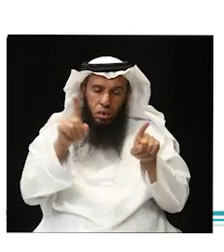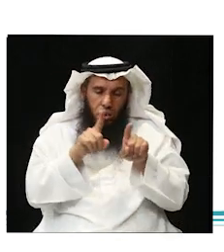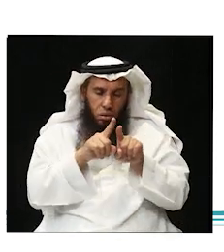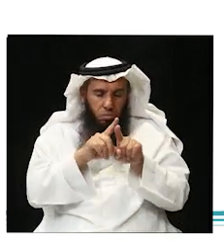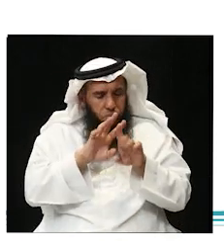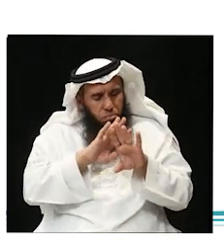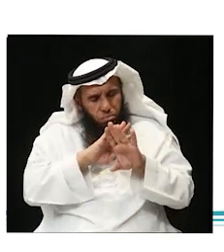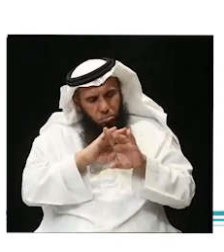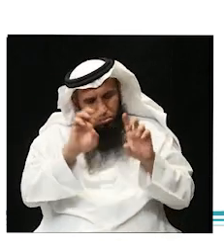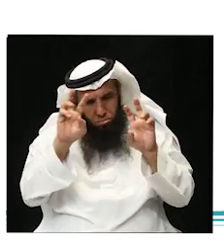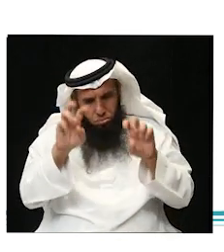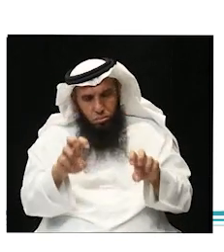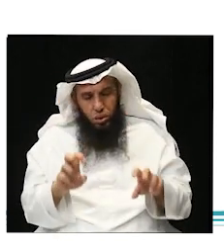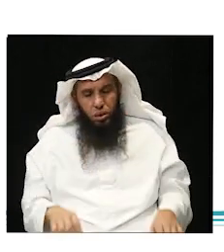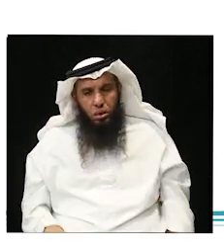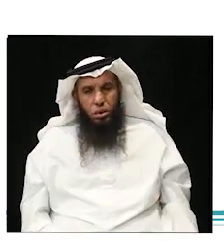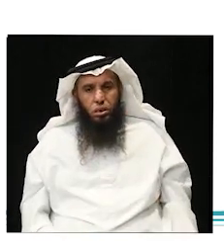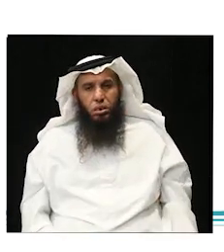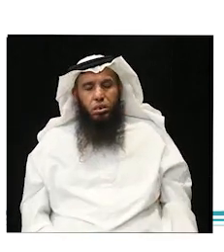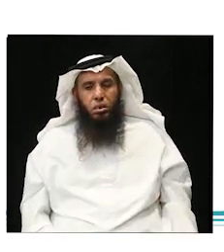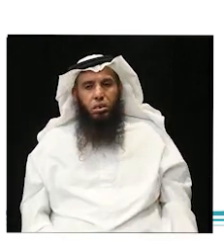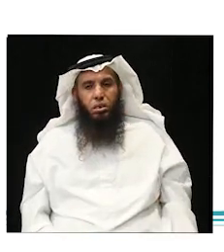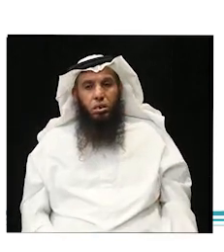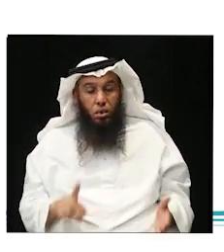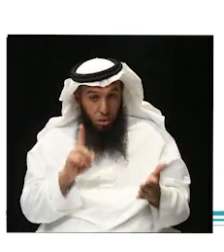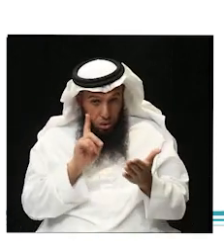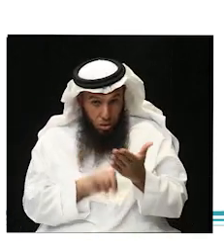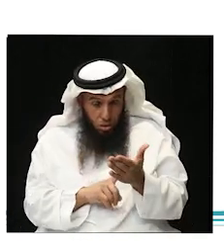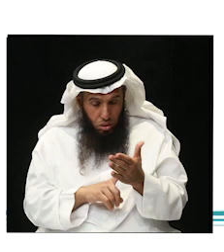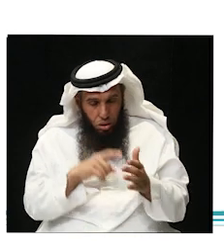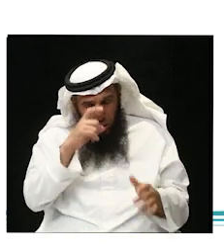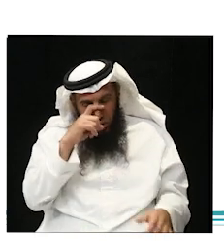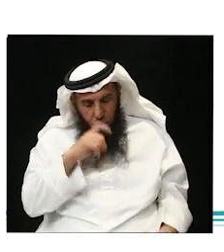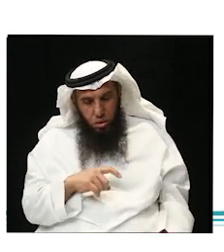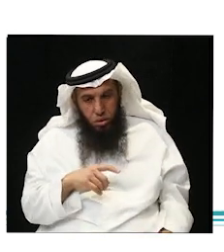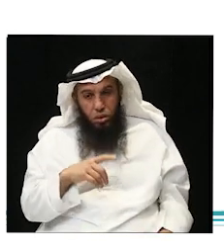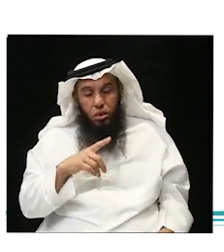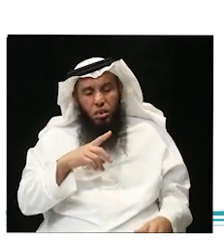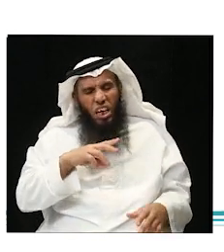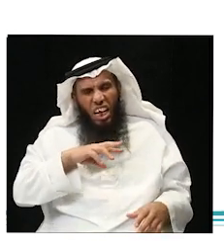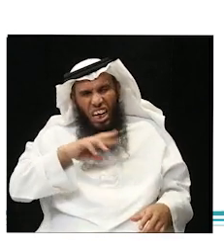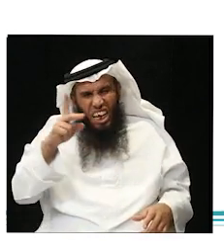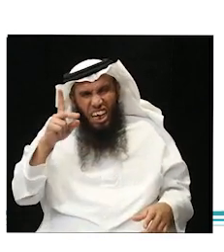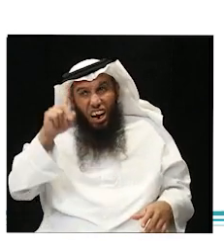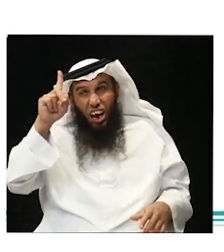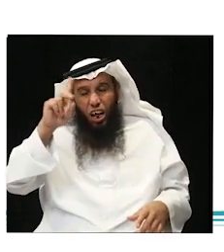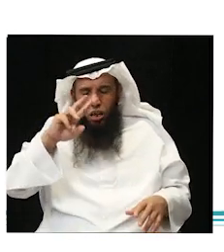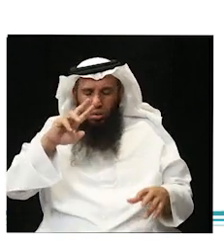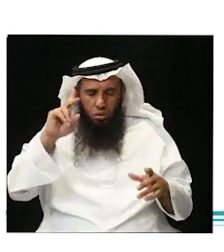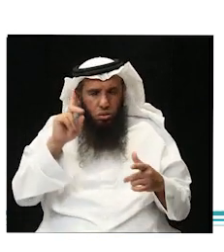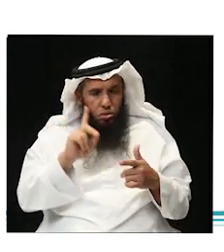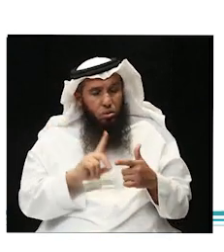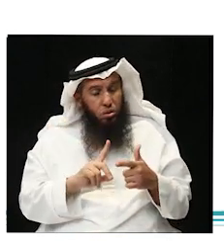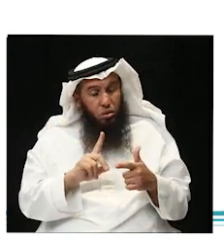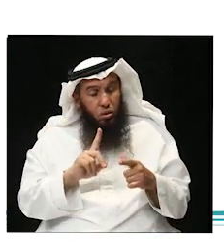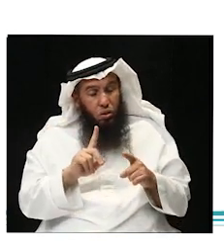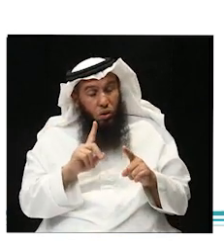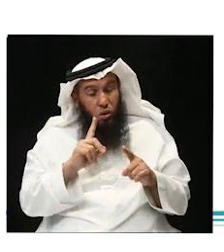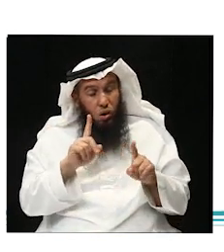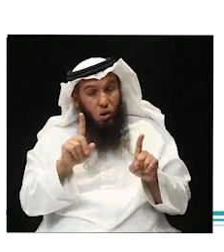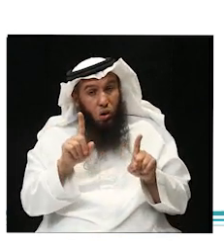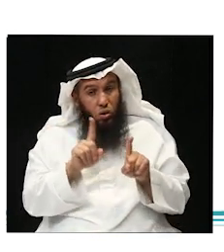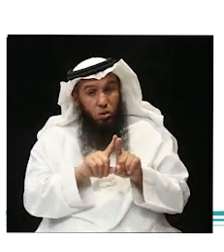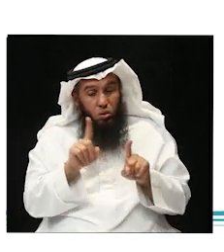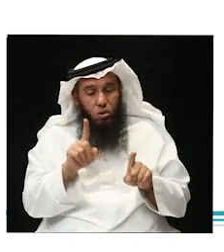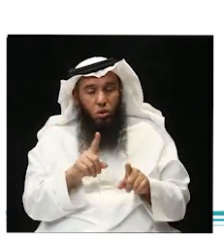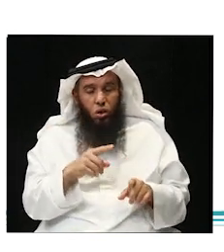عبادة، سيدخلون جهنم داخرين. وفي الحديث أن الدعاء هو العبادة، الدعاء